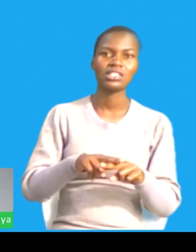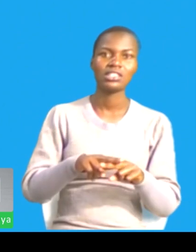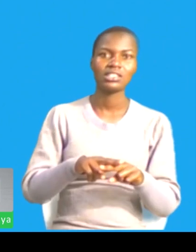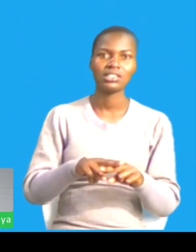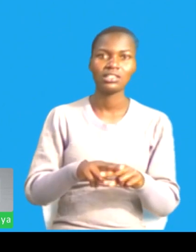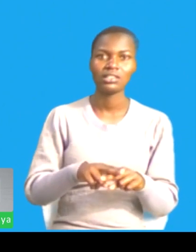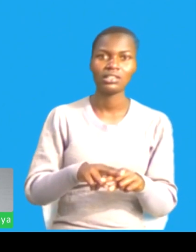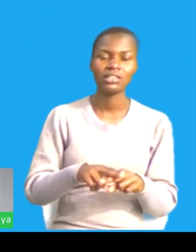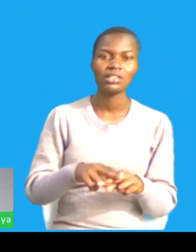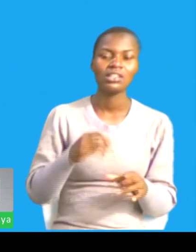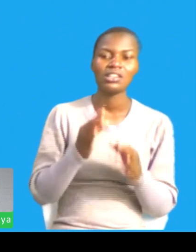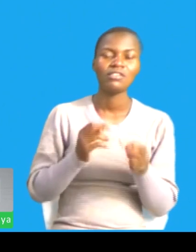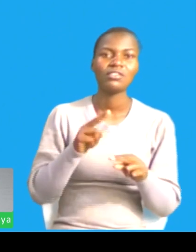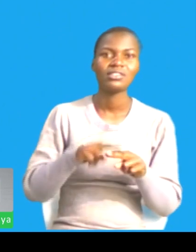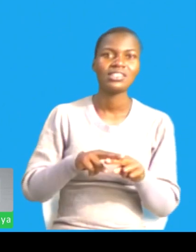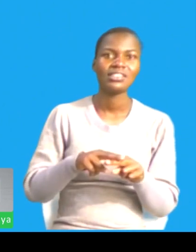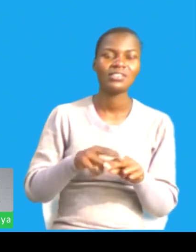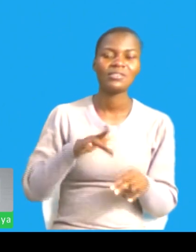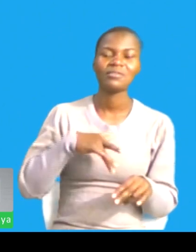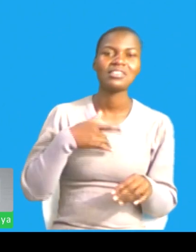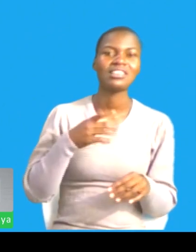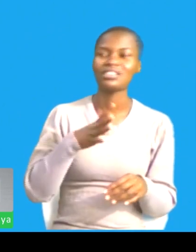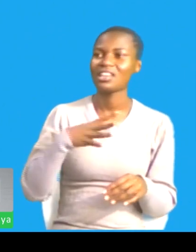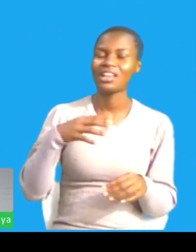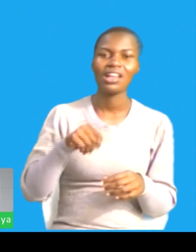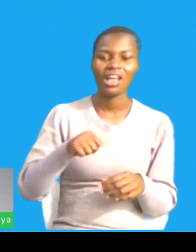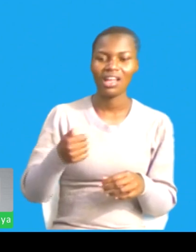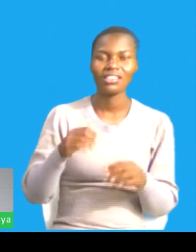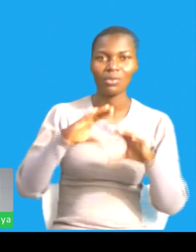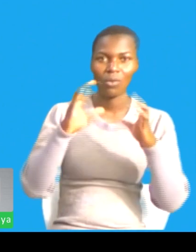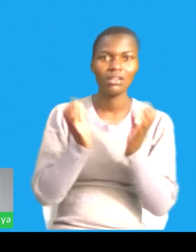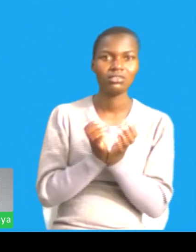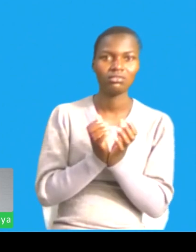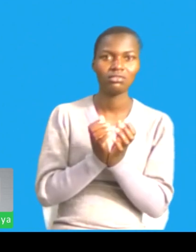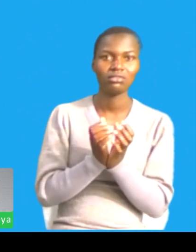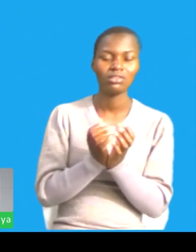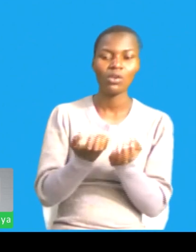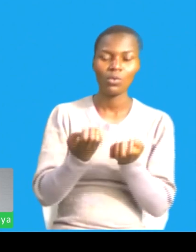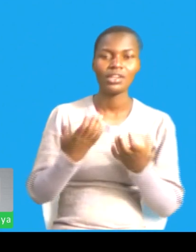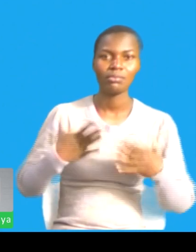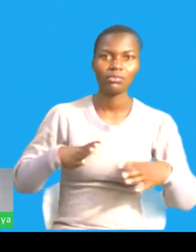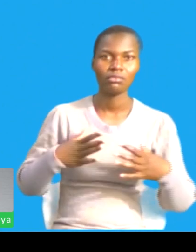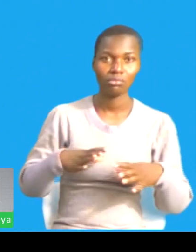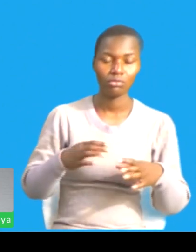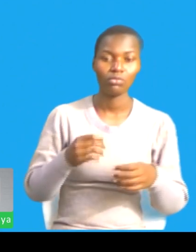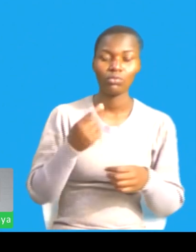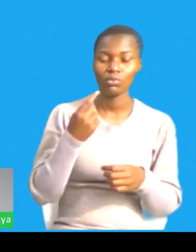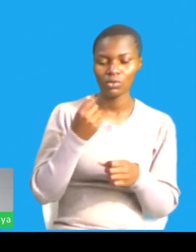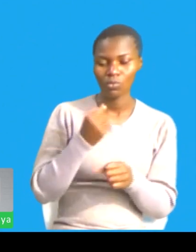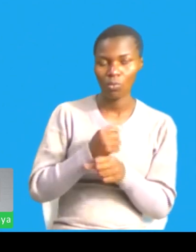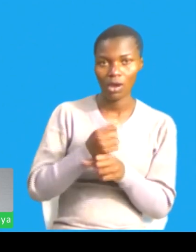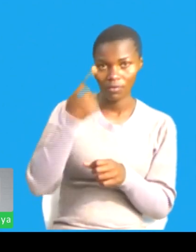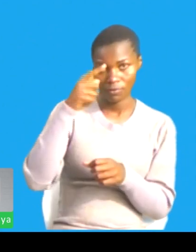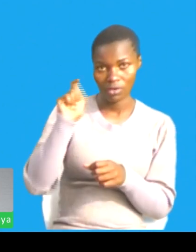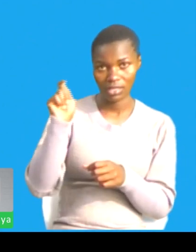ni kama umefika dunia nyingine. We need people to work for Kenyans. Na bungeni ni mambo ya